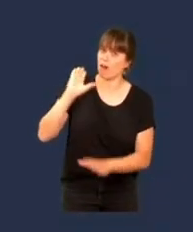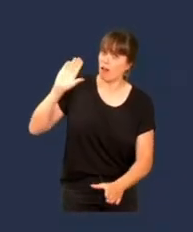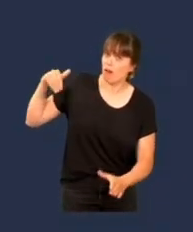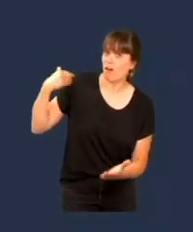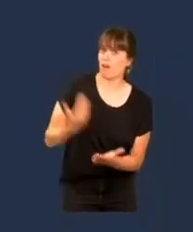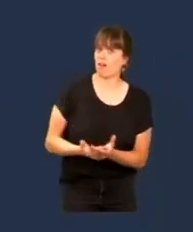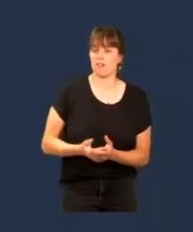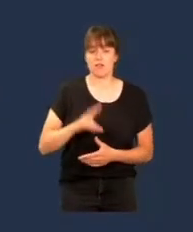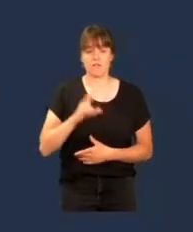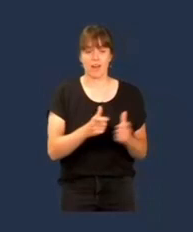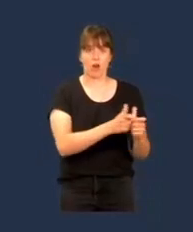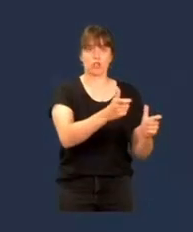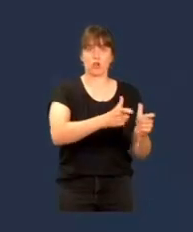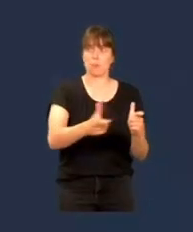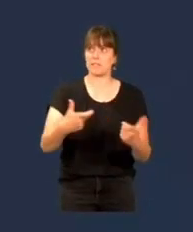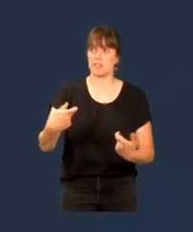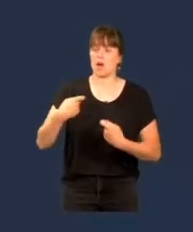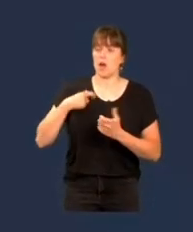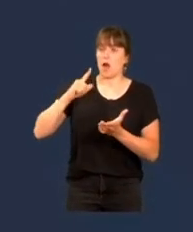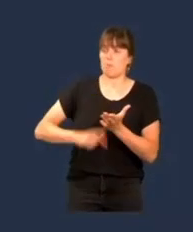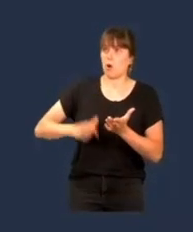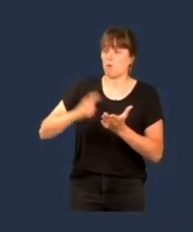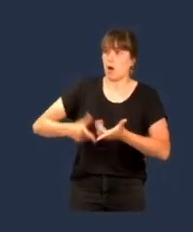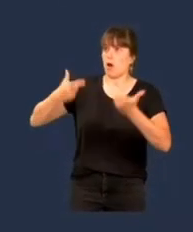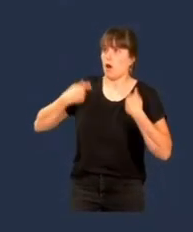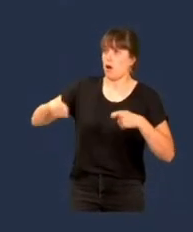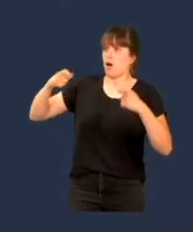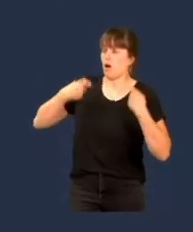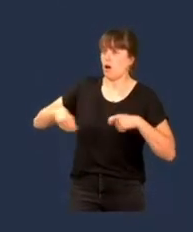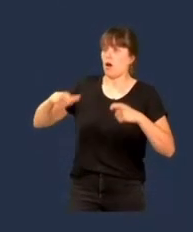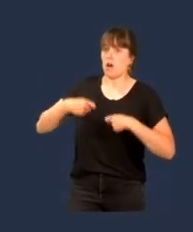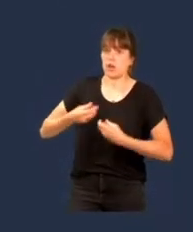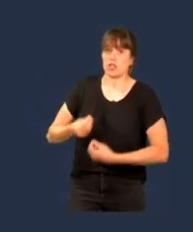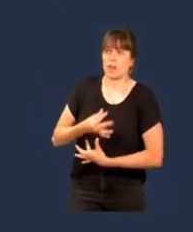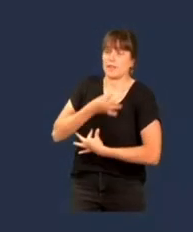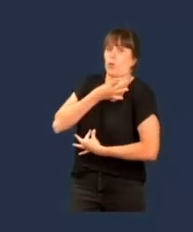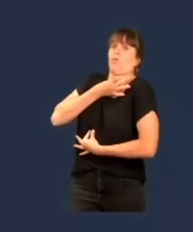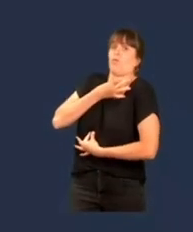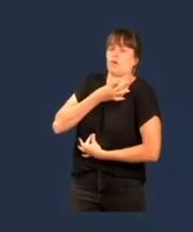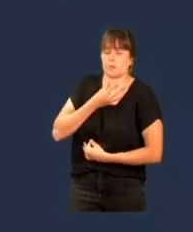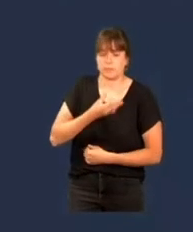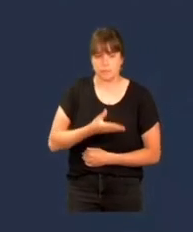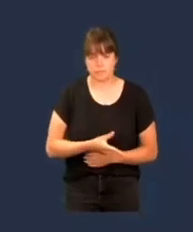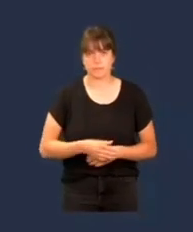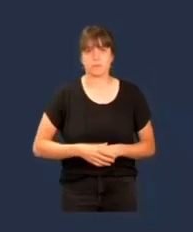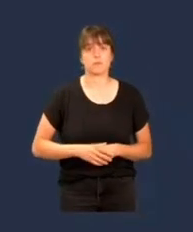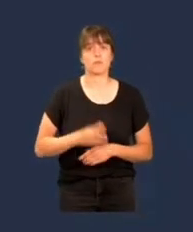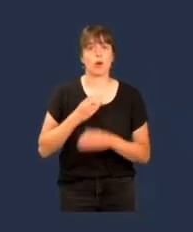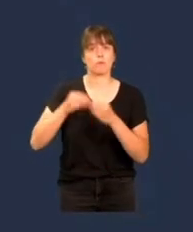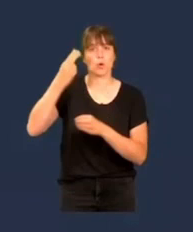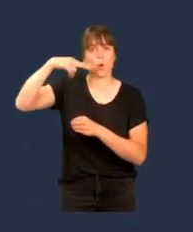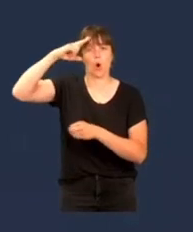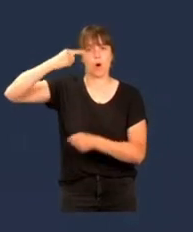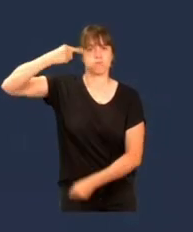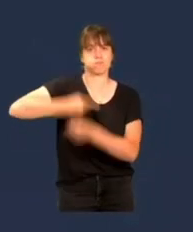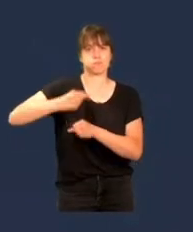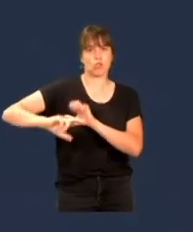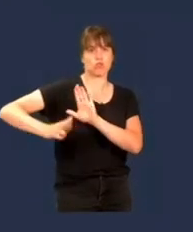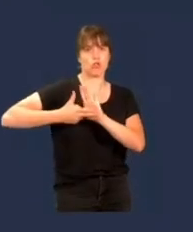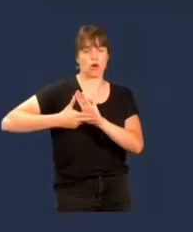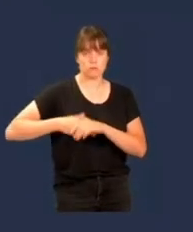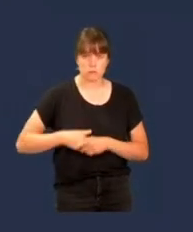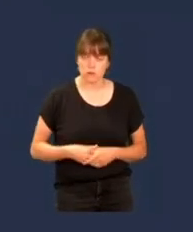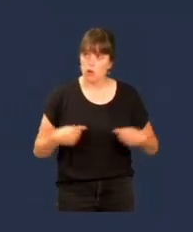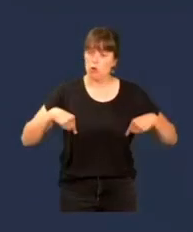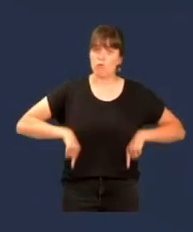entreprises une pression fiscale à nœud coulant. Ajoutez à cela des normes européennes scandaleuses, d'un Parlement trusté